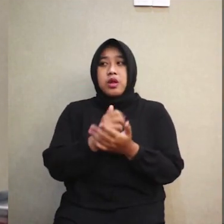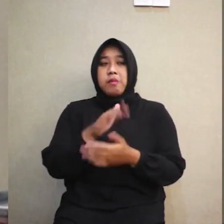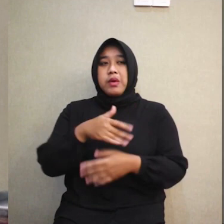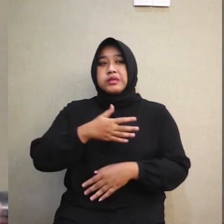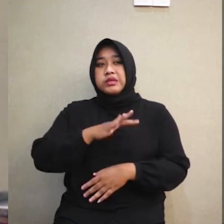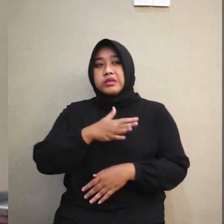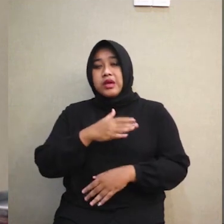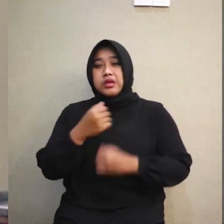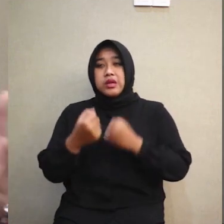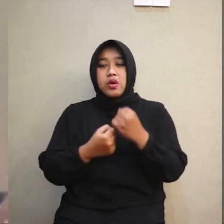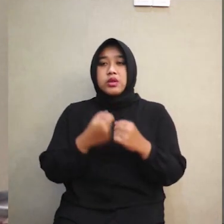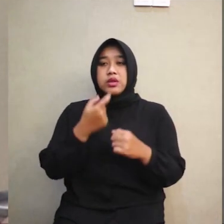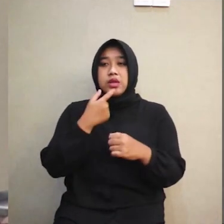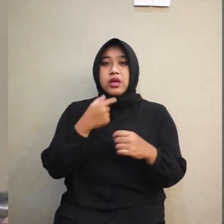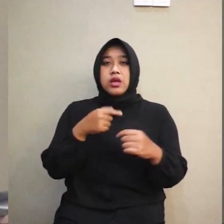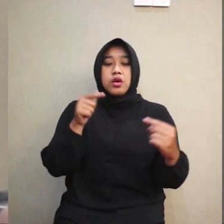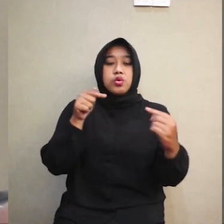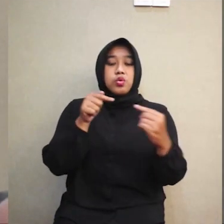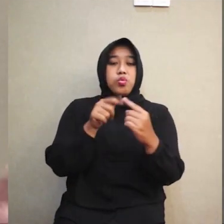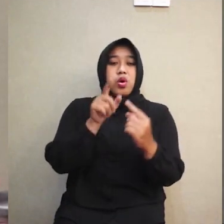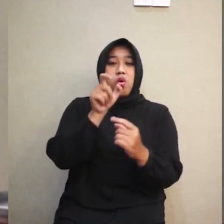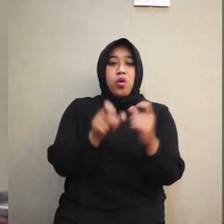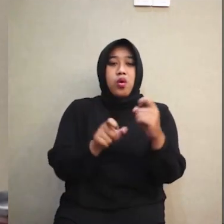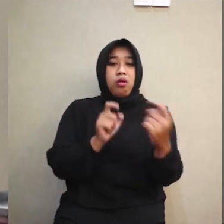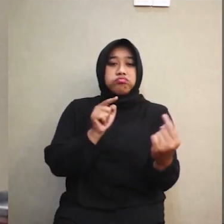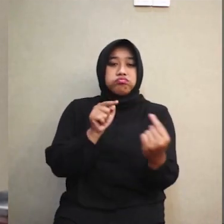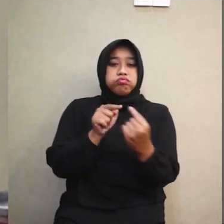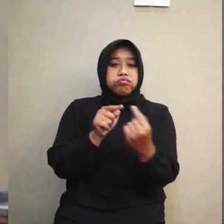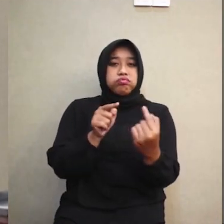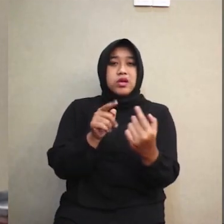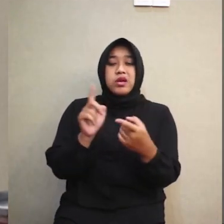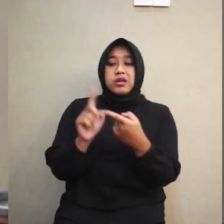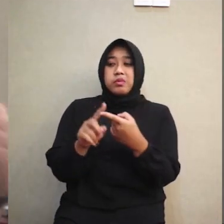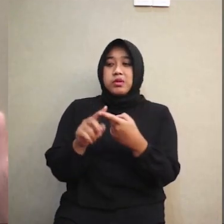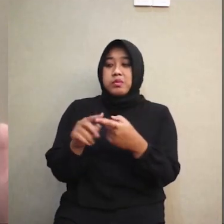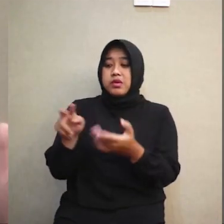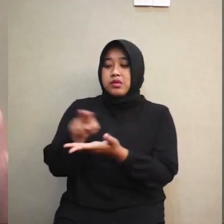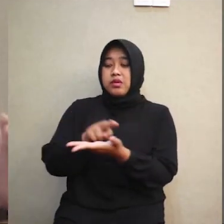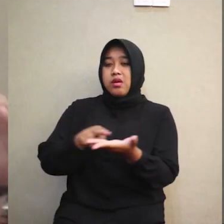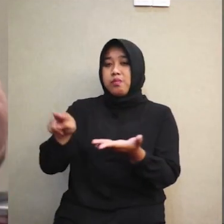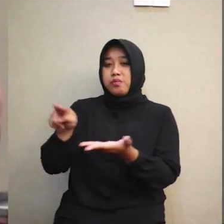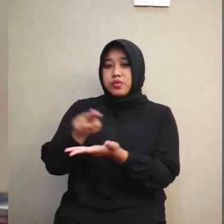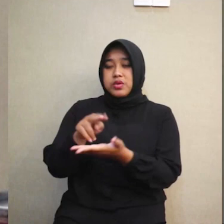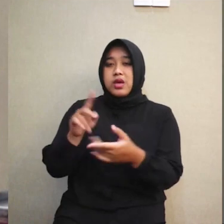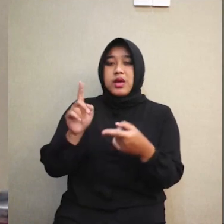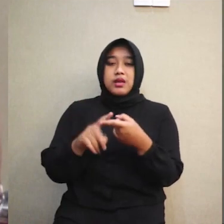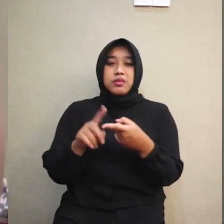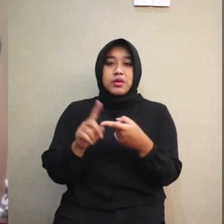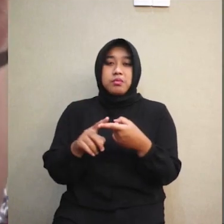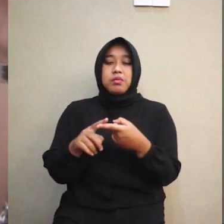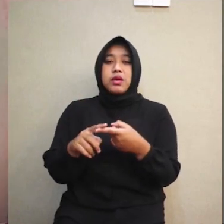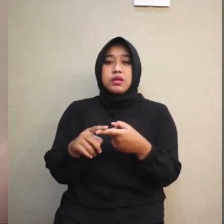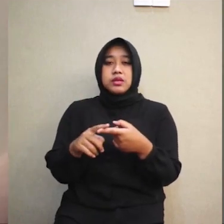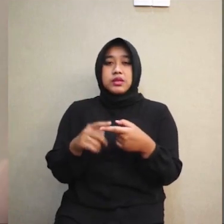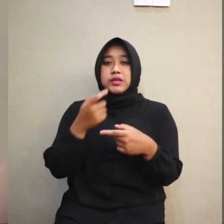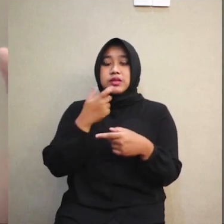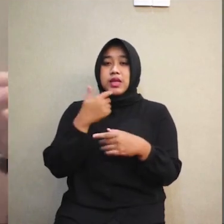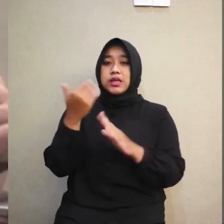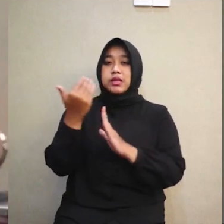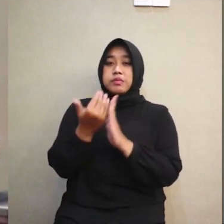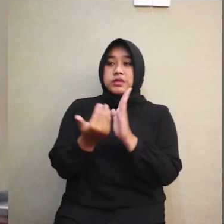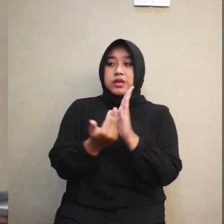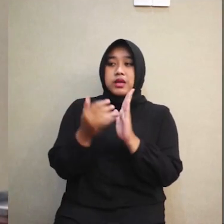dilakukan adalah Connect to the people jadi teman-teman di universitas temen-temen yang ada di level kebijakan